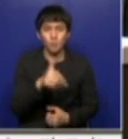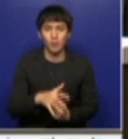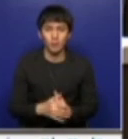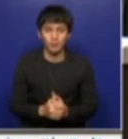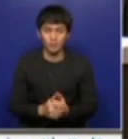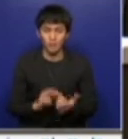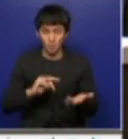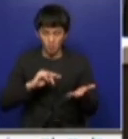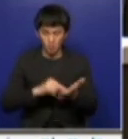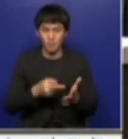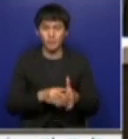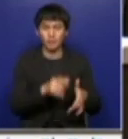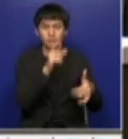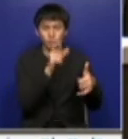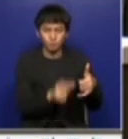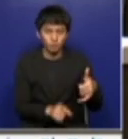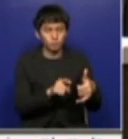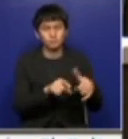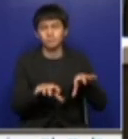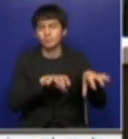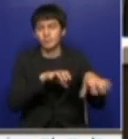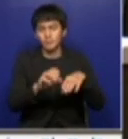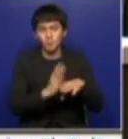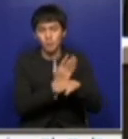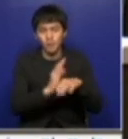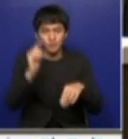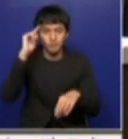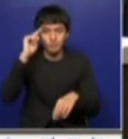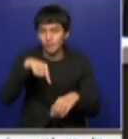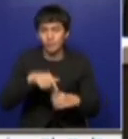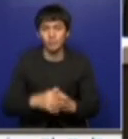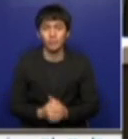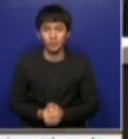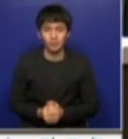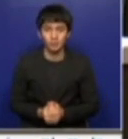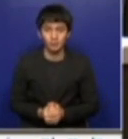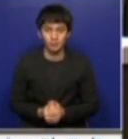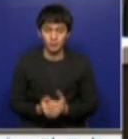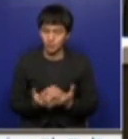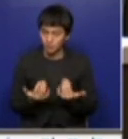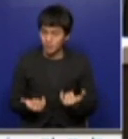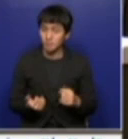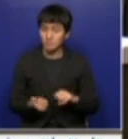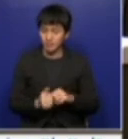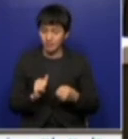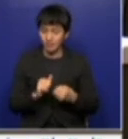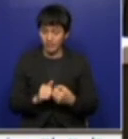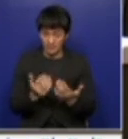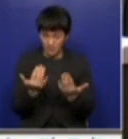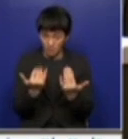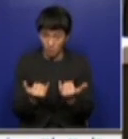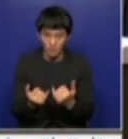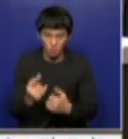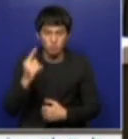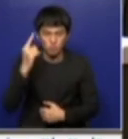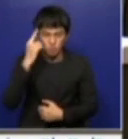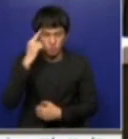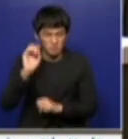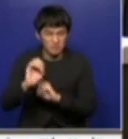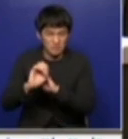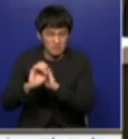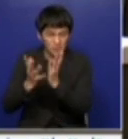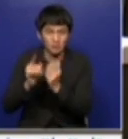การบริหารงานของท่านโดยเฉพาะครับปัญหาครั้งนี้เนี่ยเติมเต็มเลยครับนี่เป็นการ